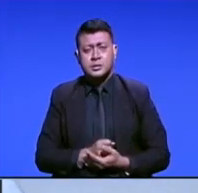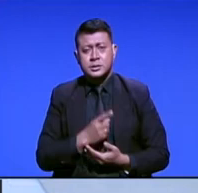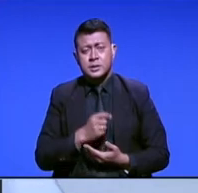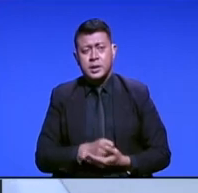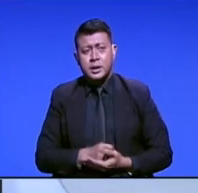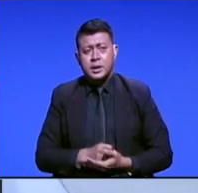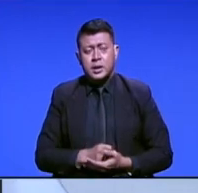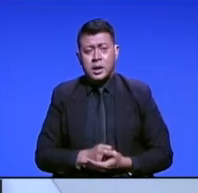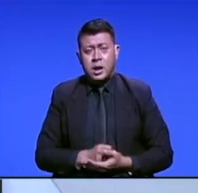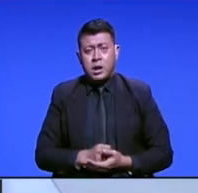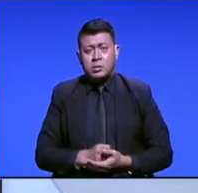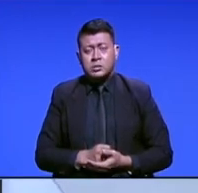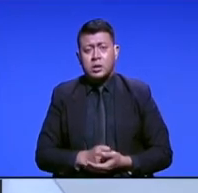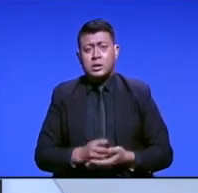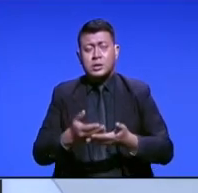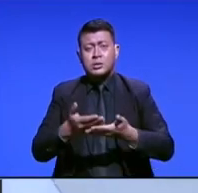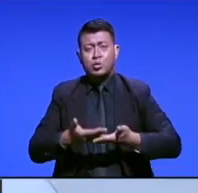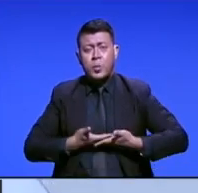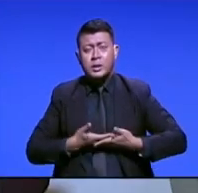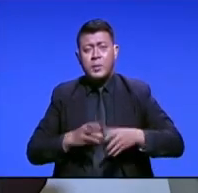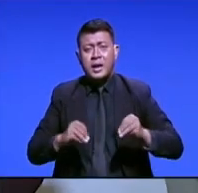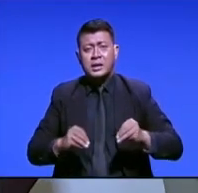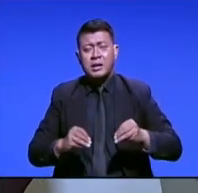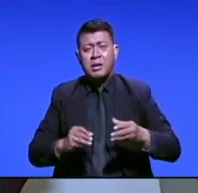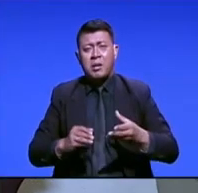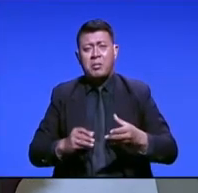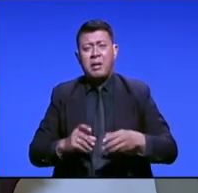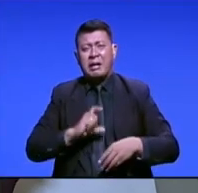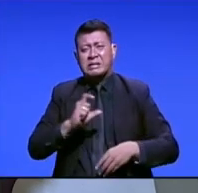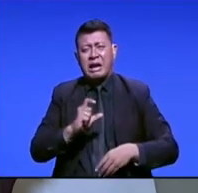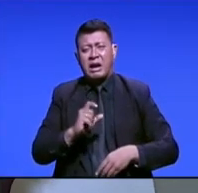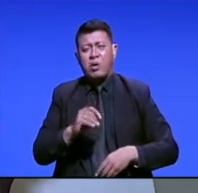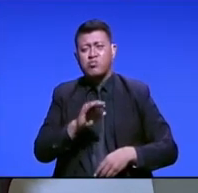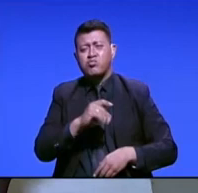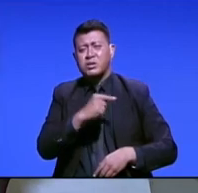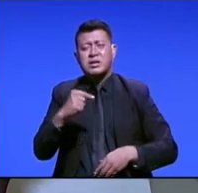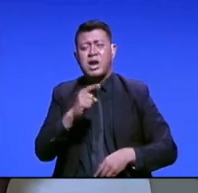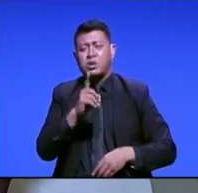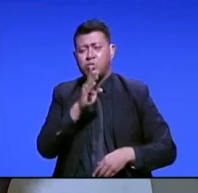dirinya. Apalagi bursa penerimaan kerja kerap kali menggunakan cara yang tidak jujur.